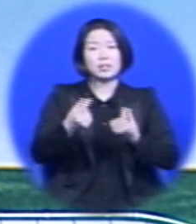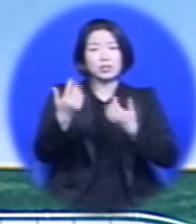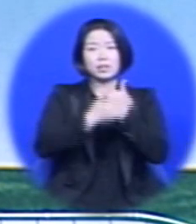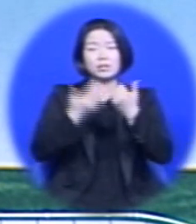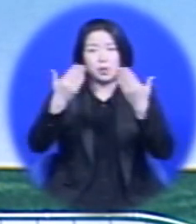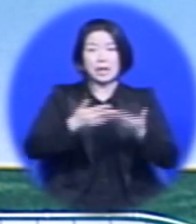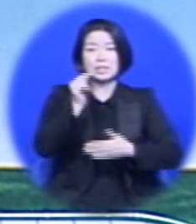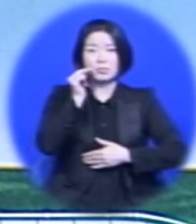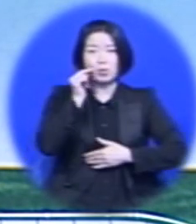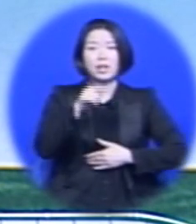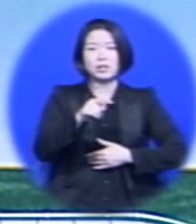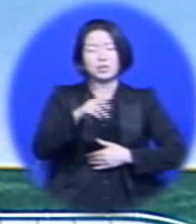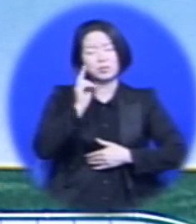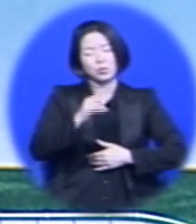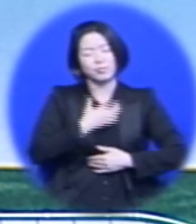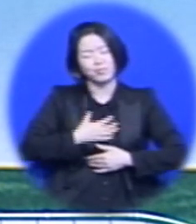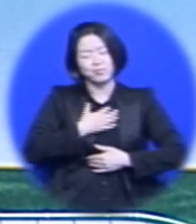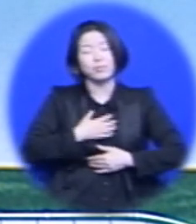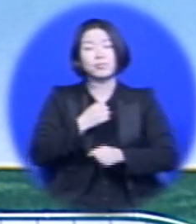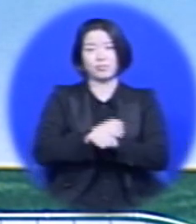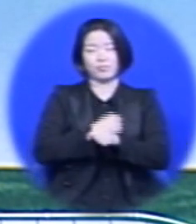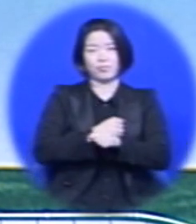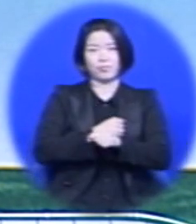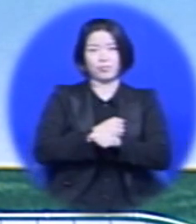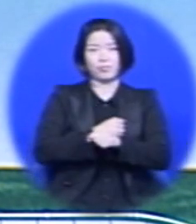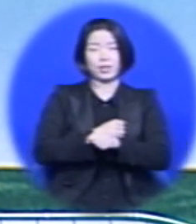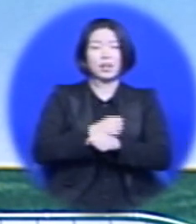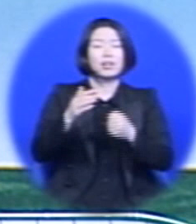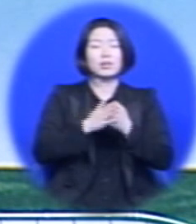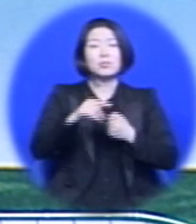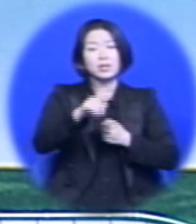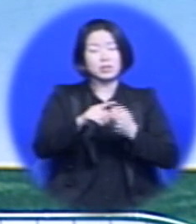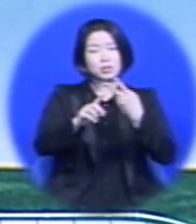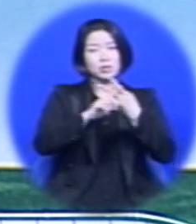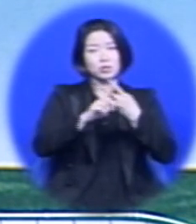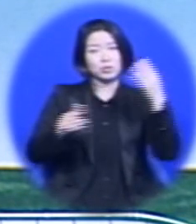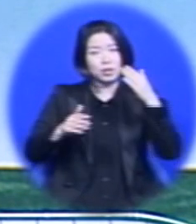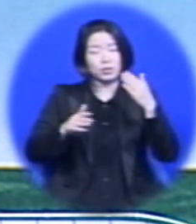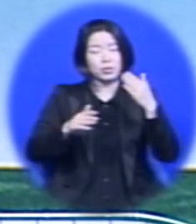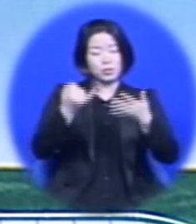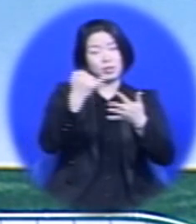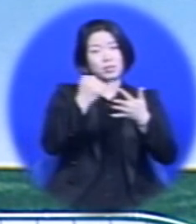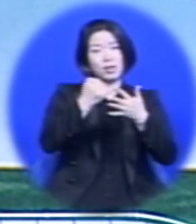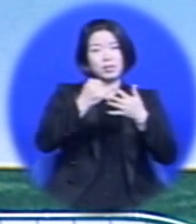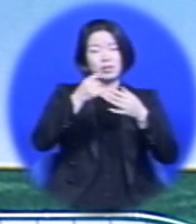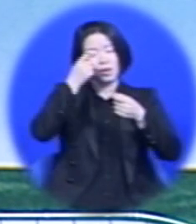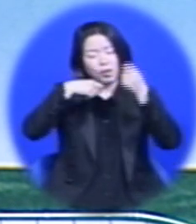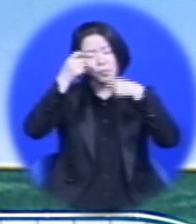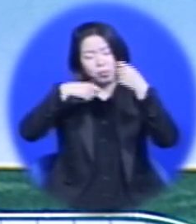못한 것이 너무 괴롭다는 그러면서 그 중학교 여자아이가 그냥 펑펑